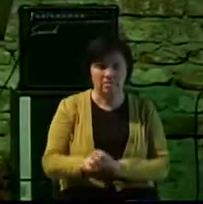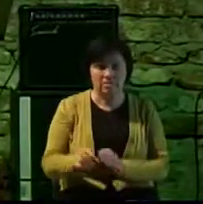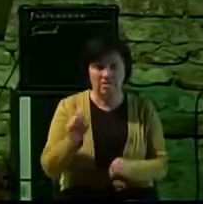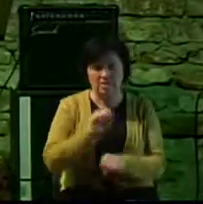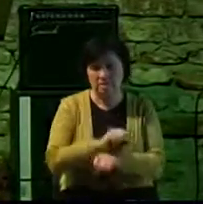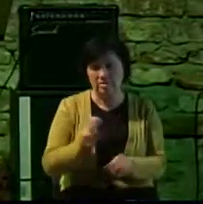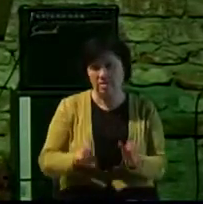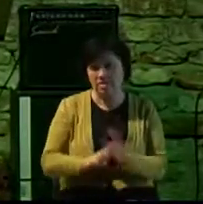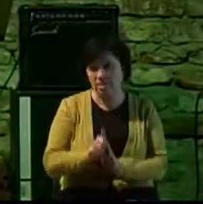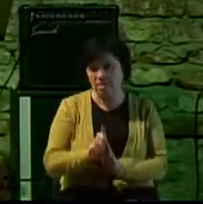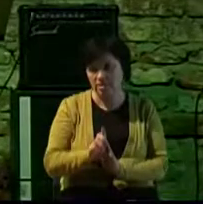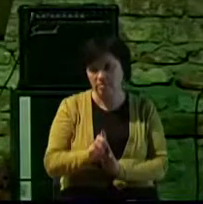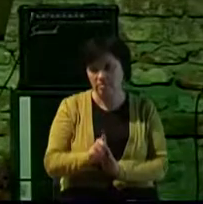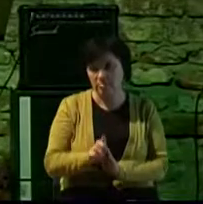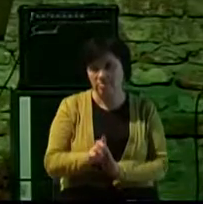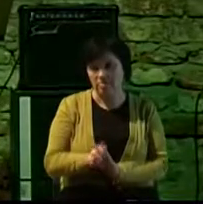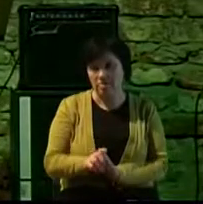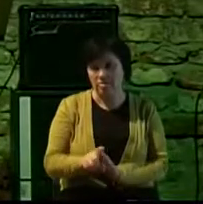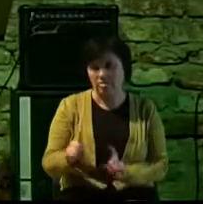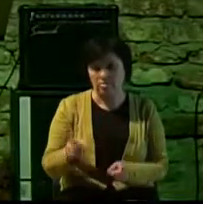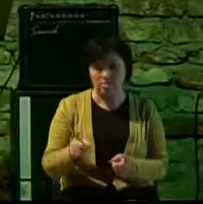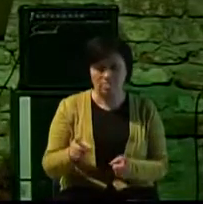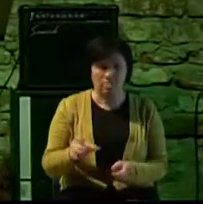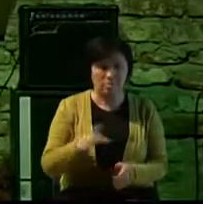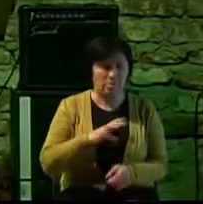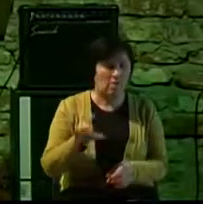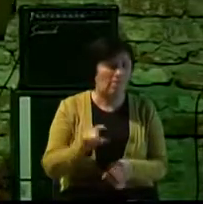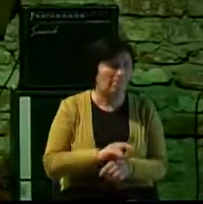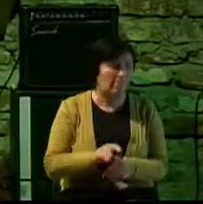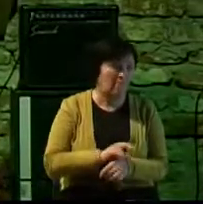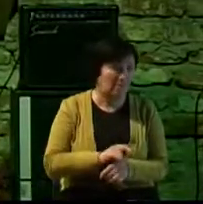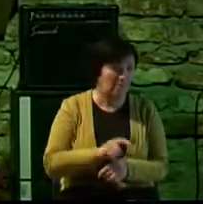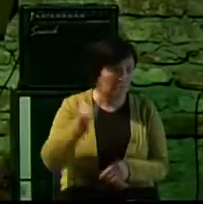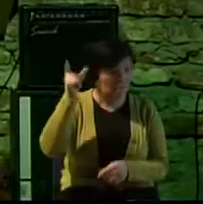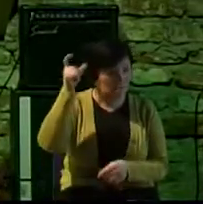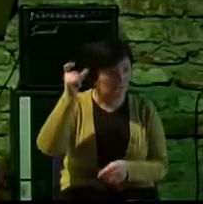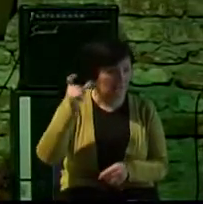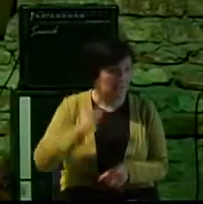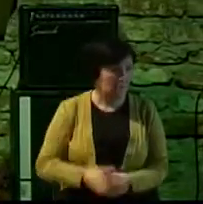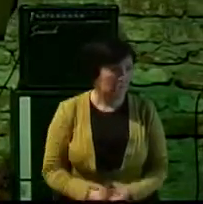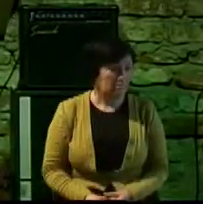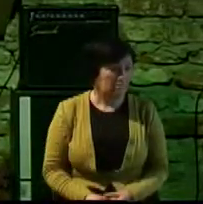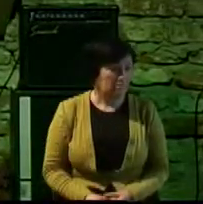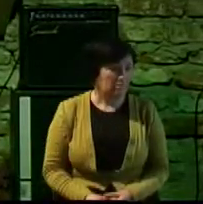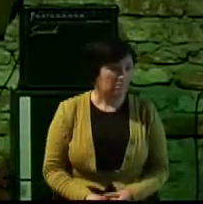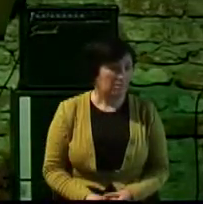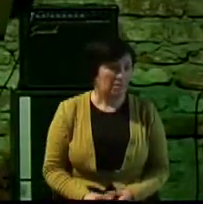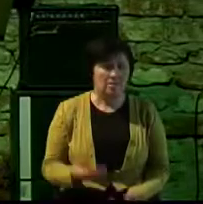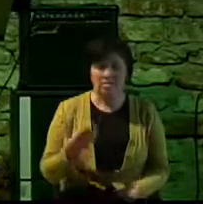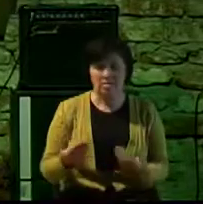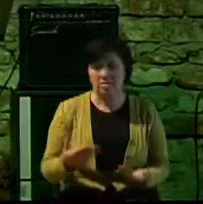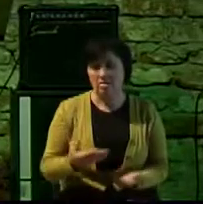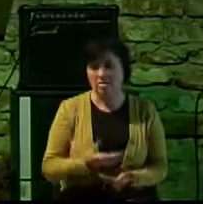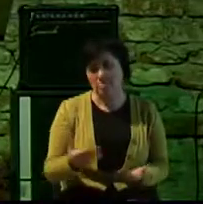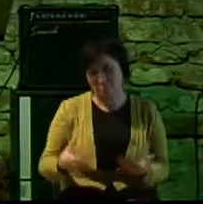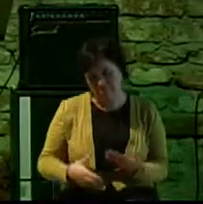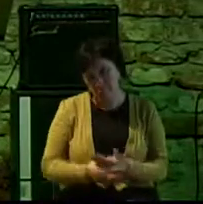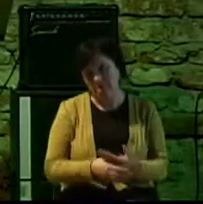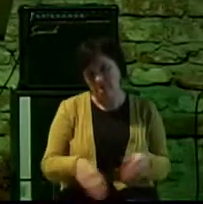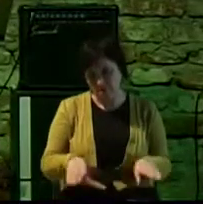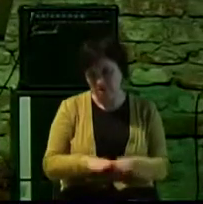покинули церковь, они покинули, потому что были обмануты дьяволом. Иногда мы помогали